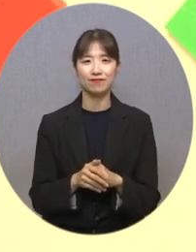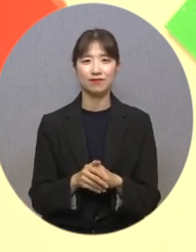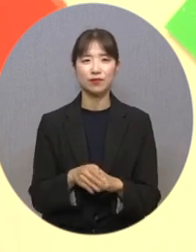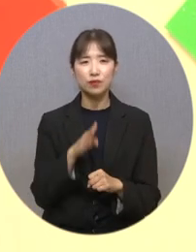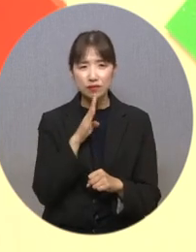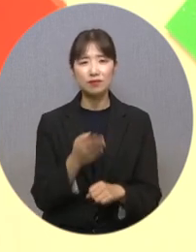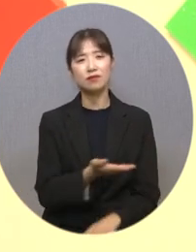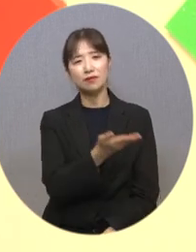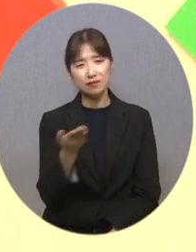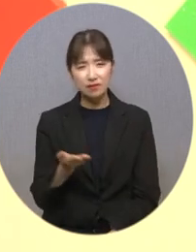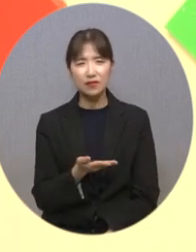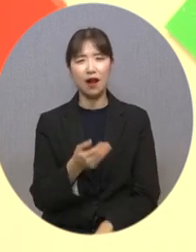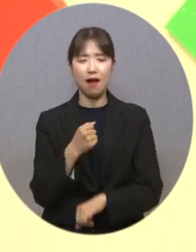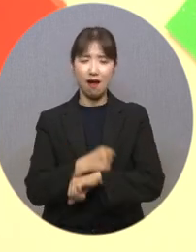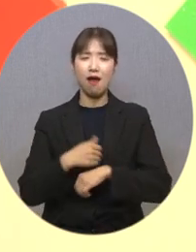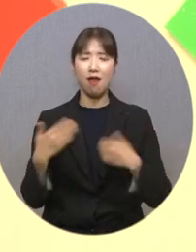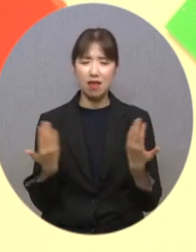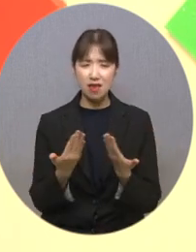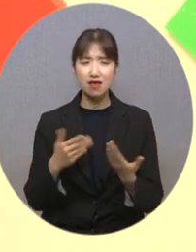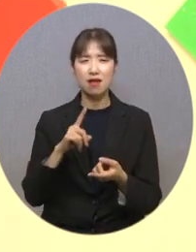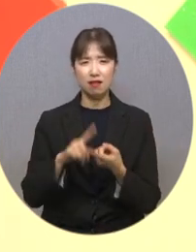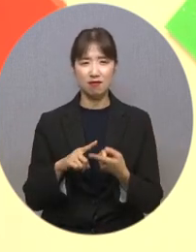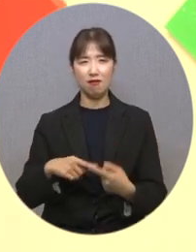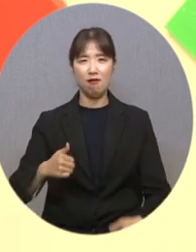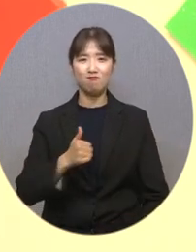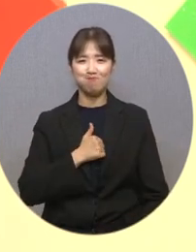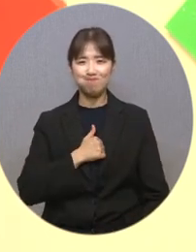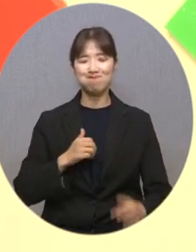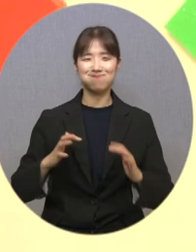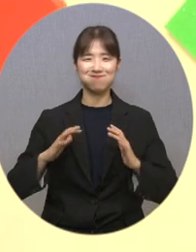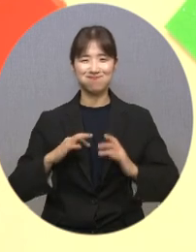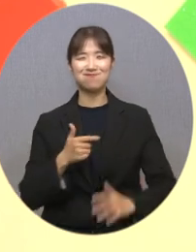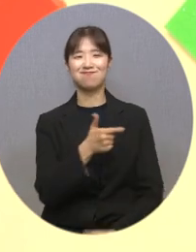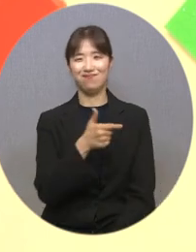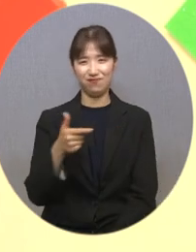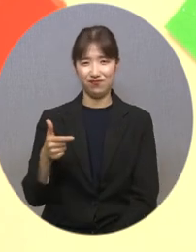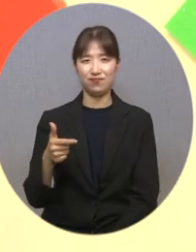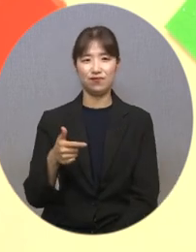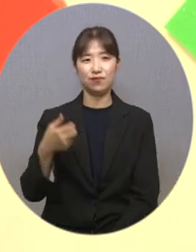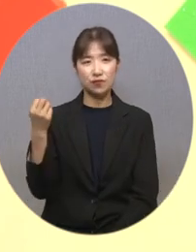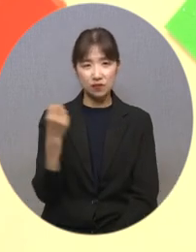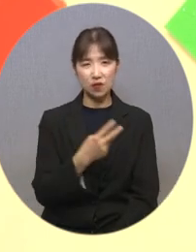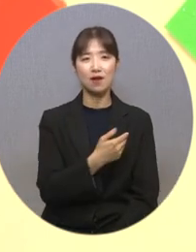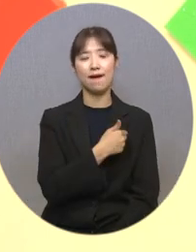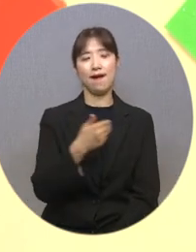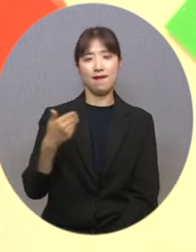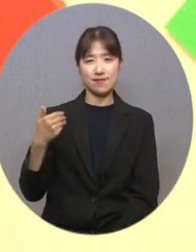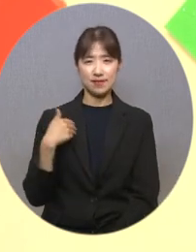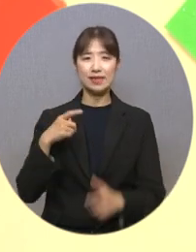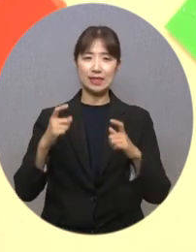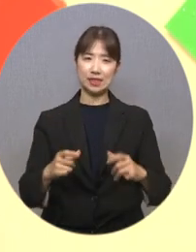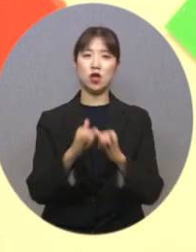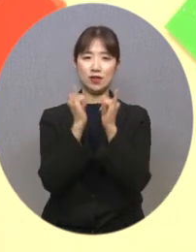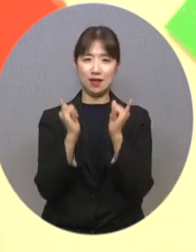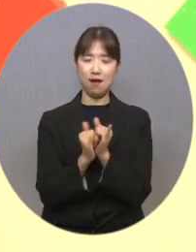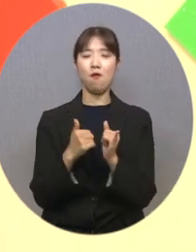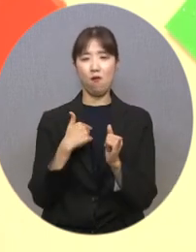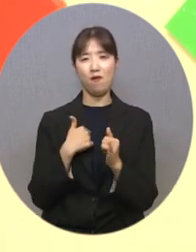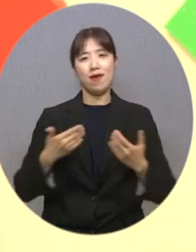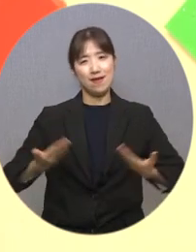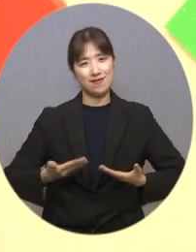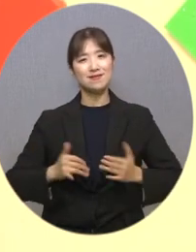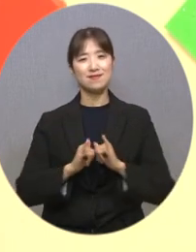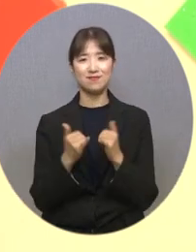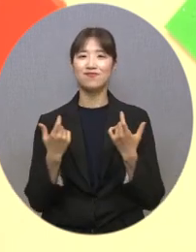정말 그들이 하고 있는 일에 자부심도 강하고 또 당당한 지역사회 구성원이라고 생각을